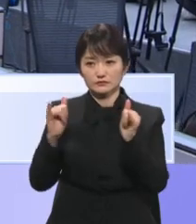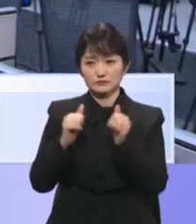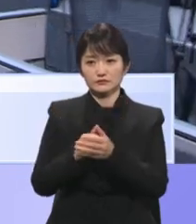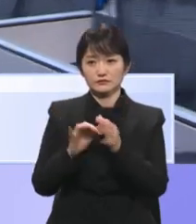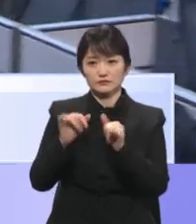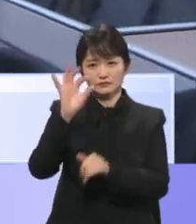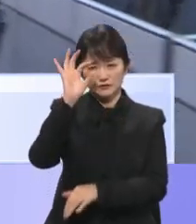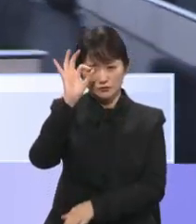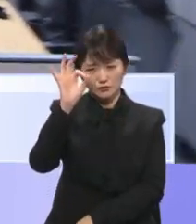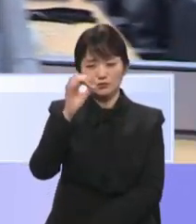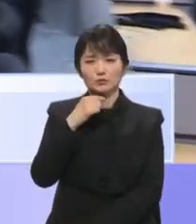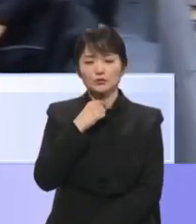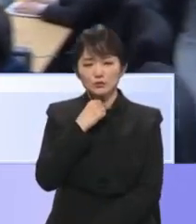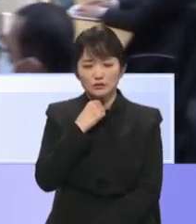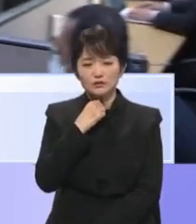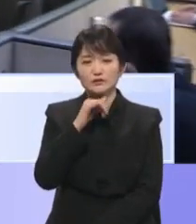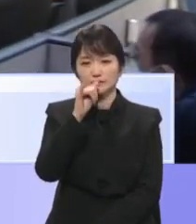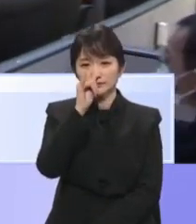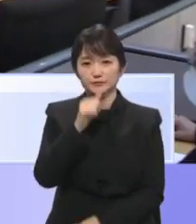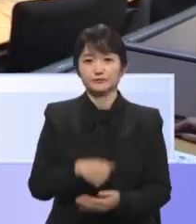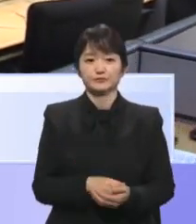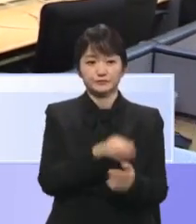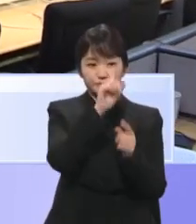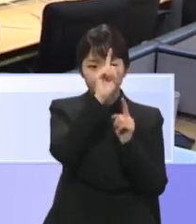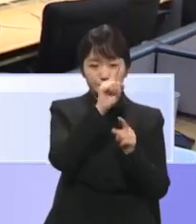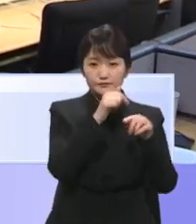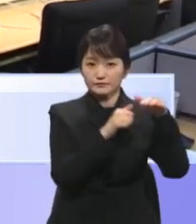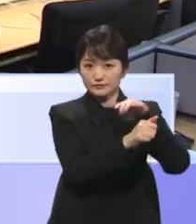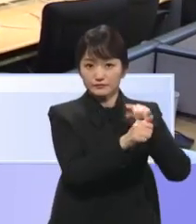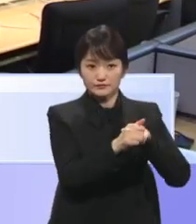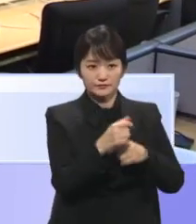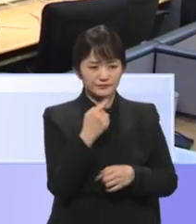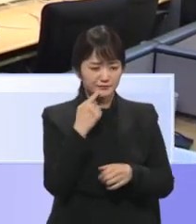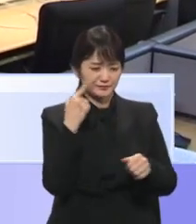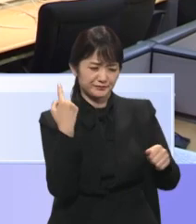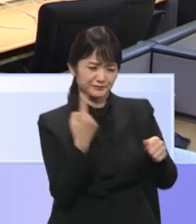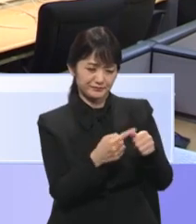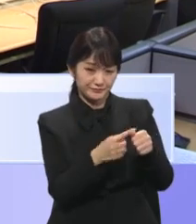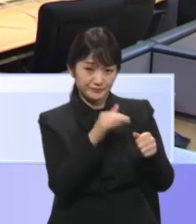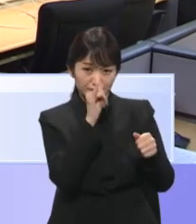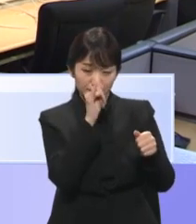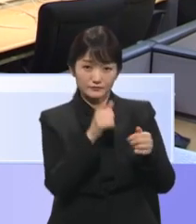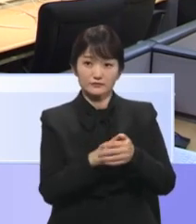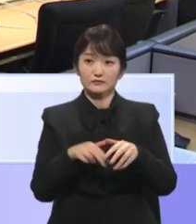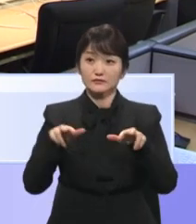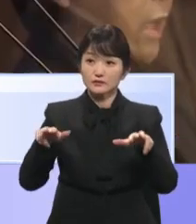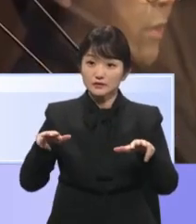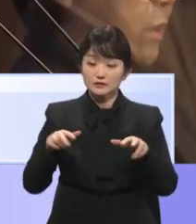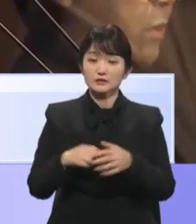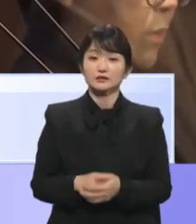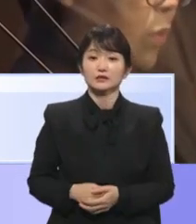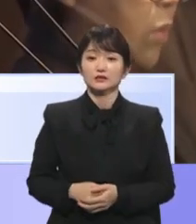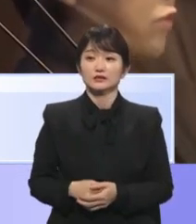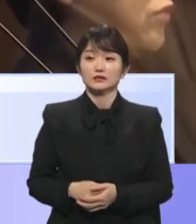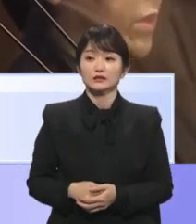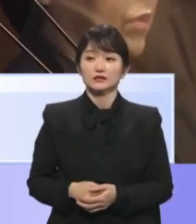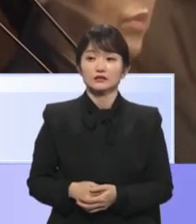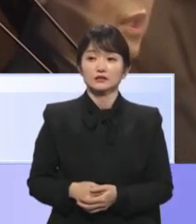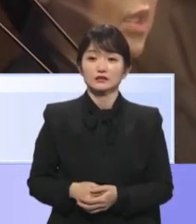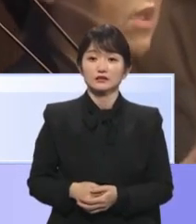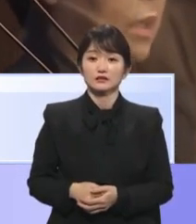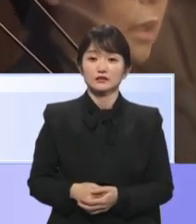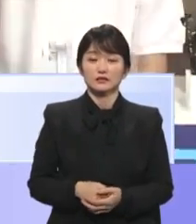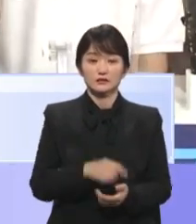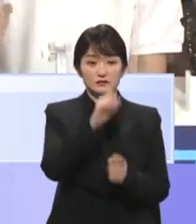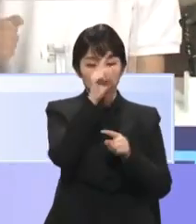바라는 모습들이 있거든요 그 예를 들어 이재명 대표에 대해서 쓴 소리를 막 하다가 그다 이제와서는 또 울면서 대표님 단시 그만하셔요 된다는